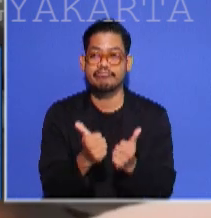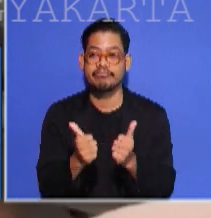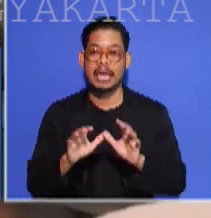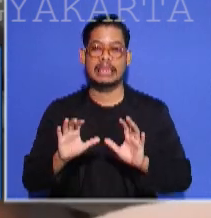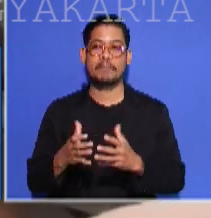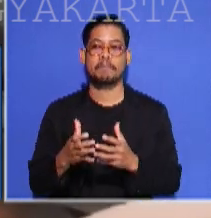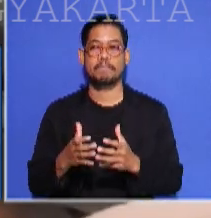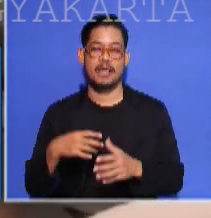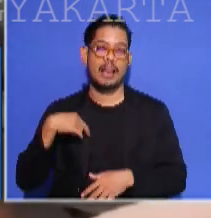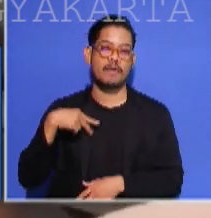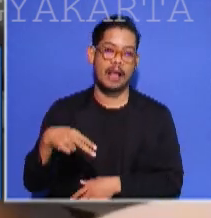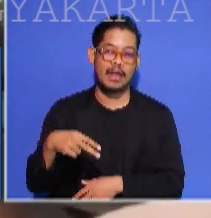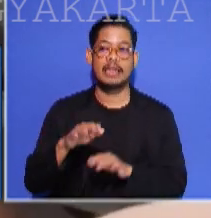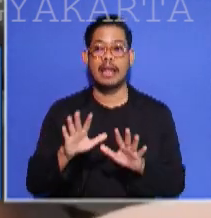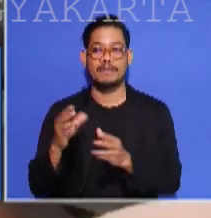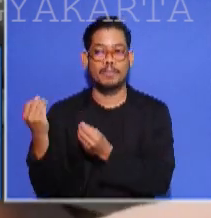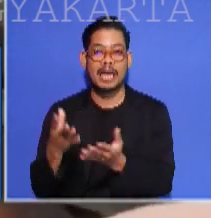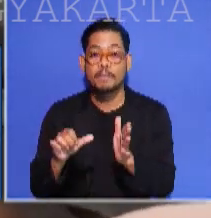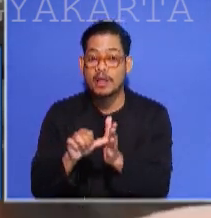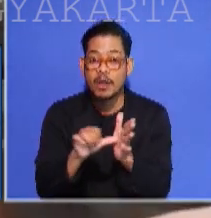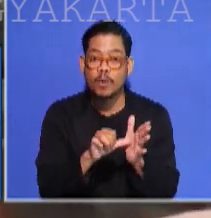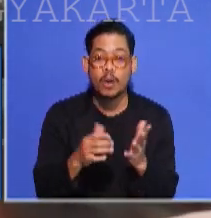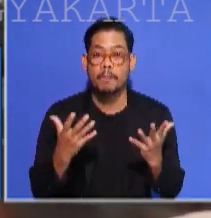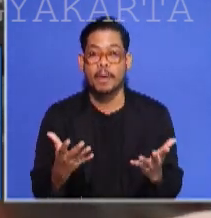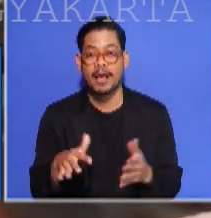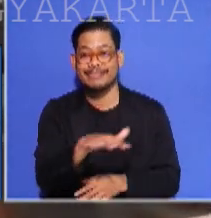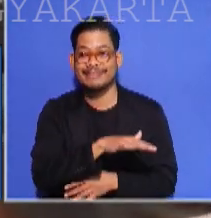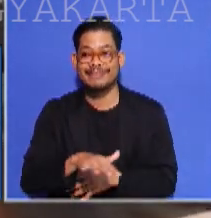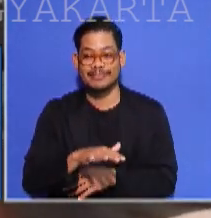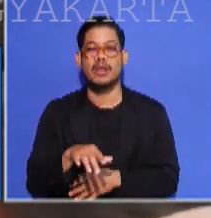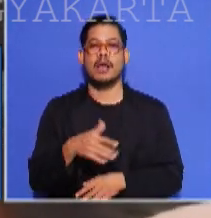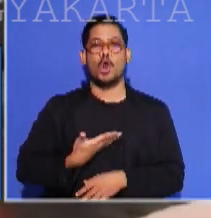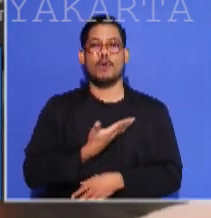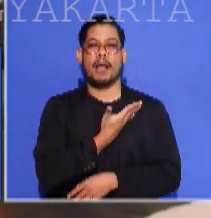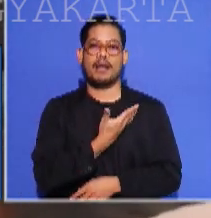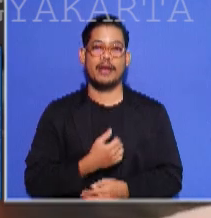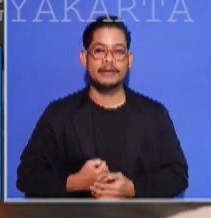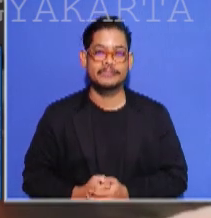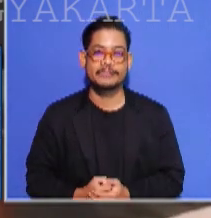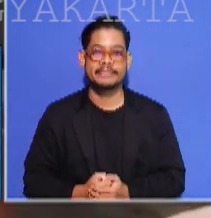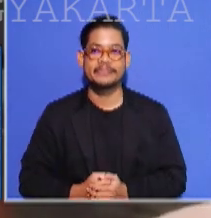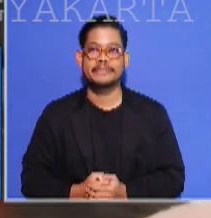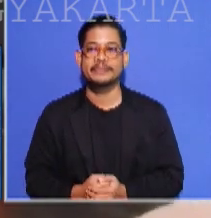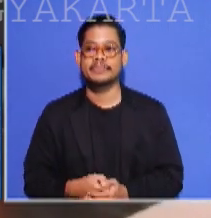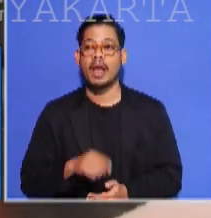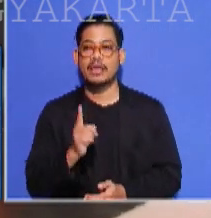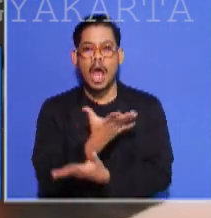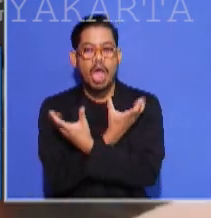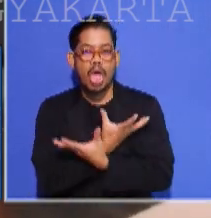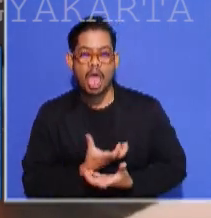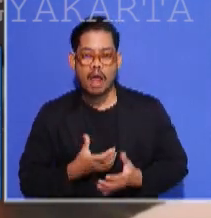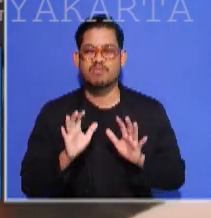akan memberikan bantuan untuk kban sementara tidak ada namunet sekarang